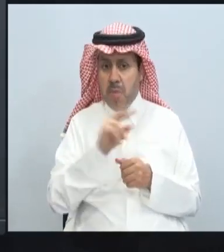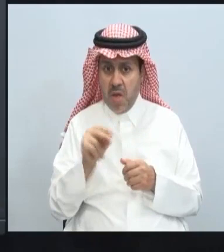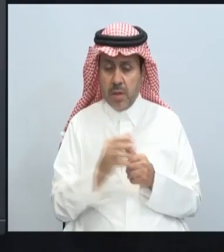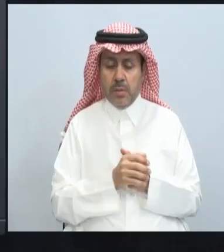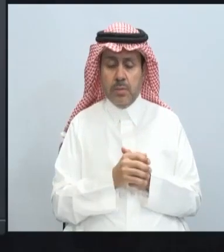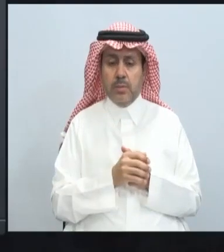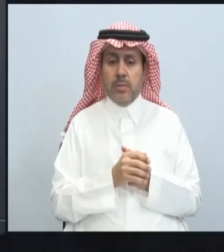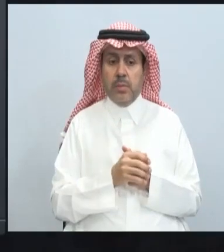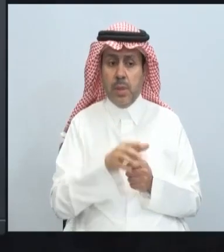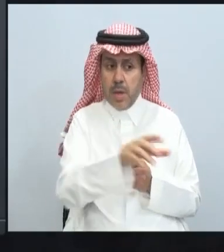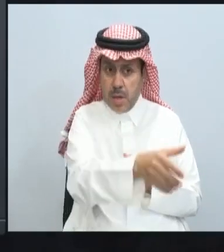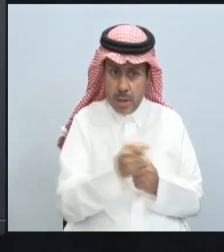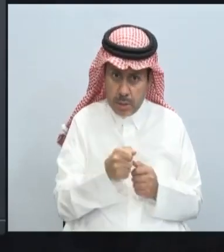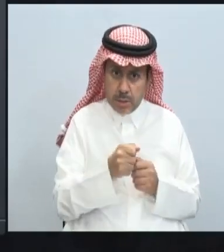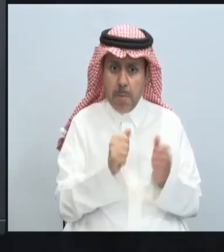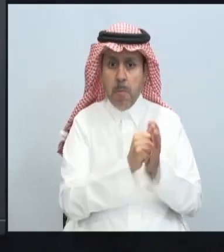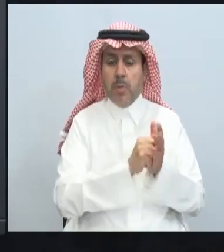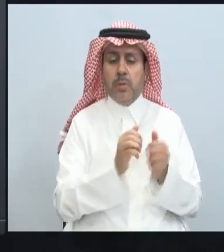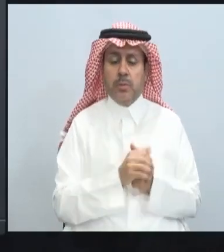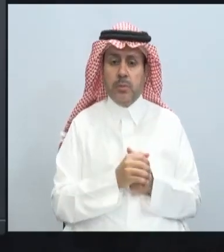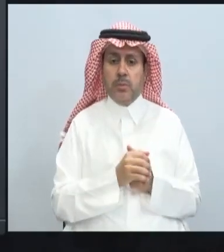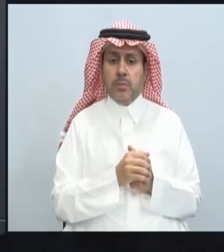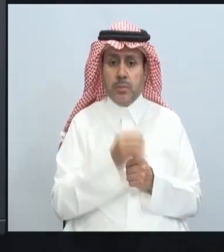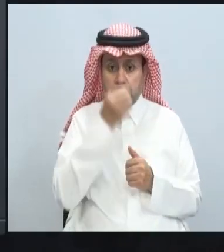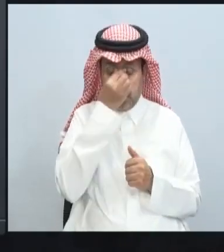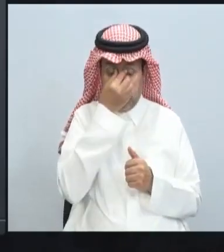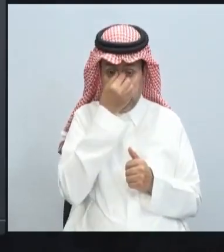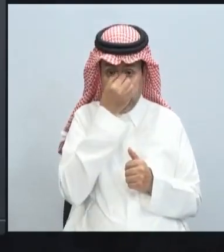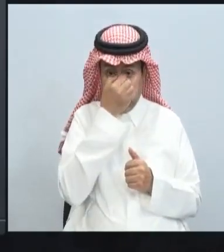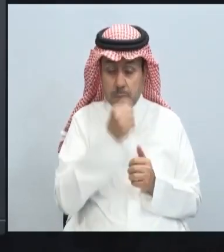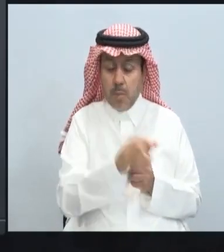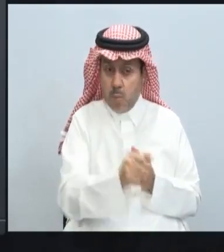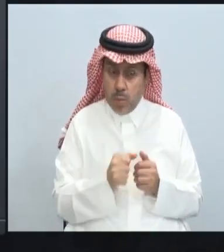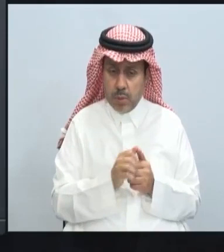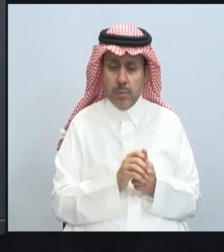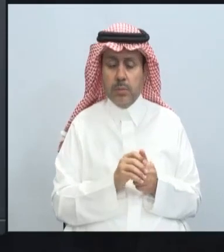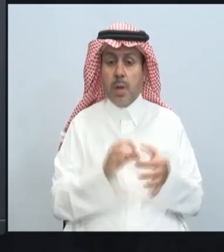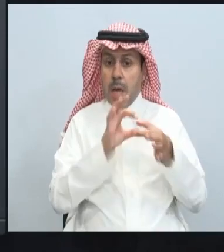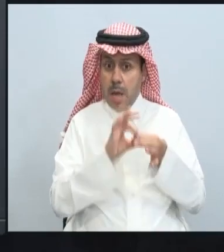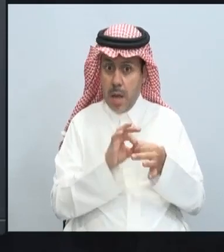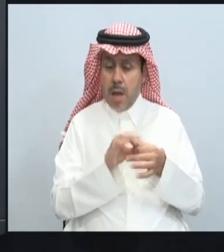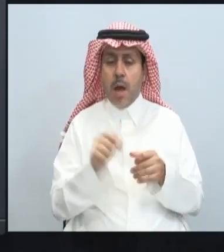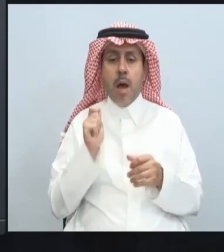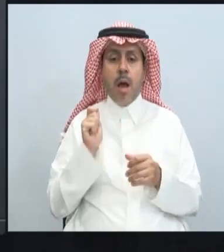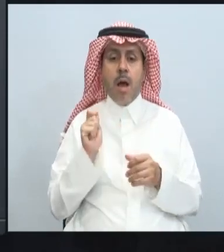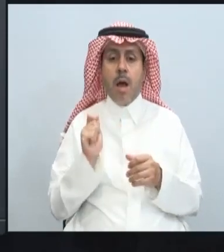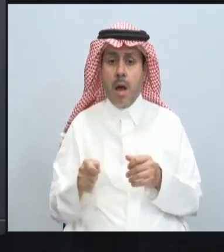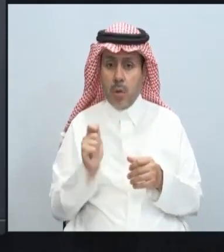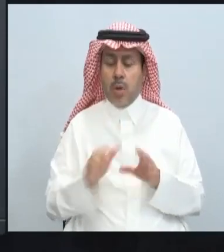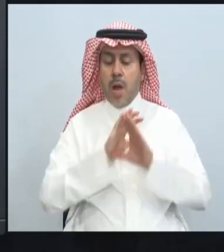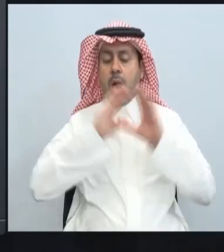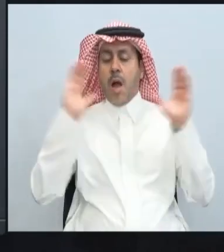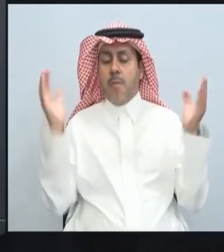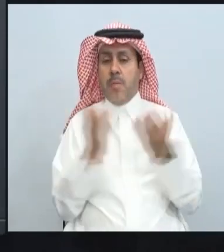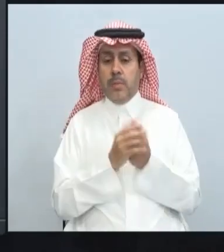مثل نزع الملكيه فهنا يعتبر هذا المثال على انها علاقه قانونيه عامه